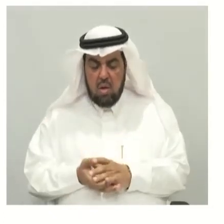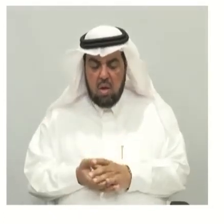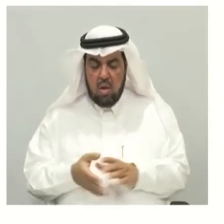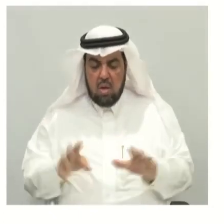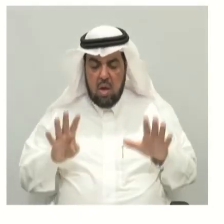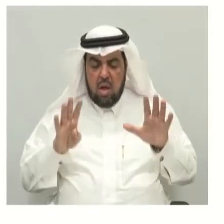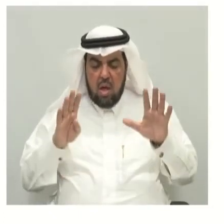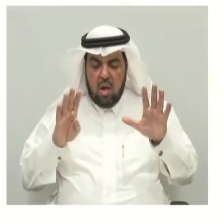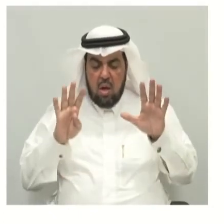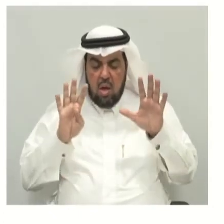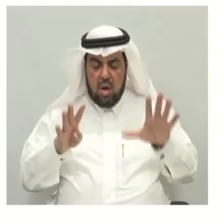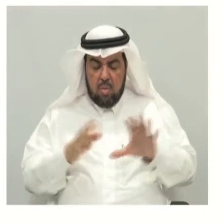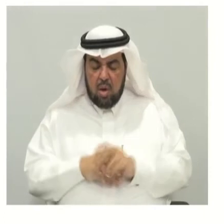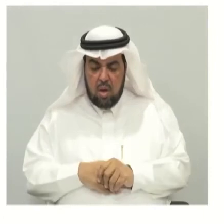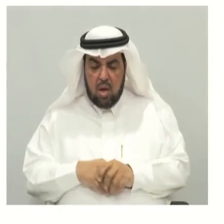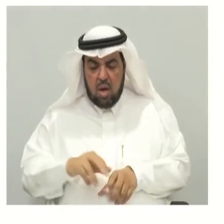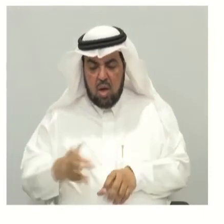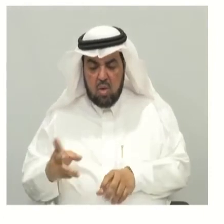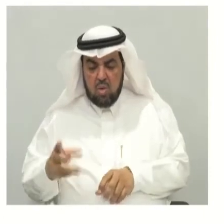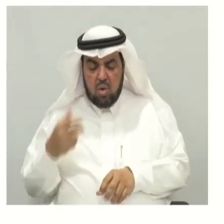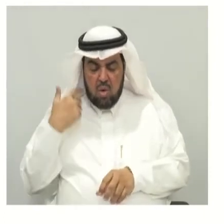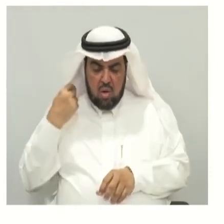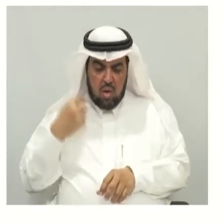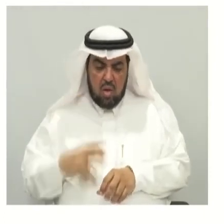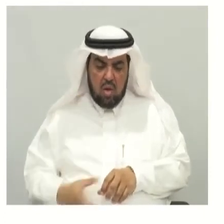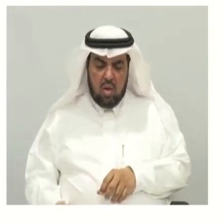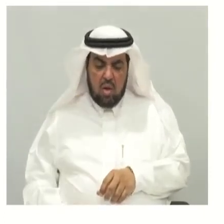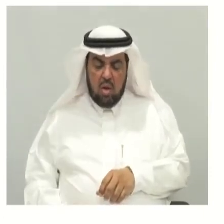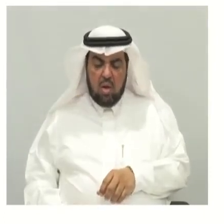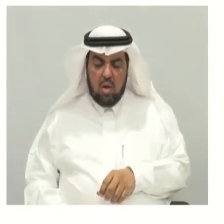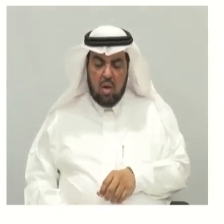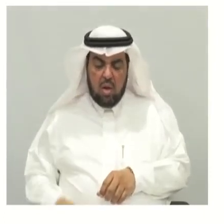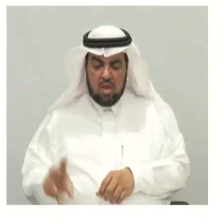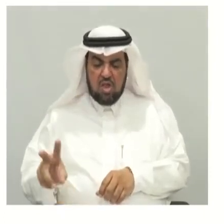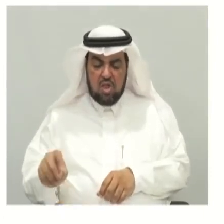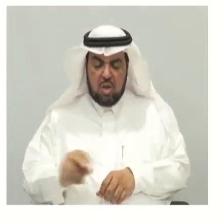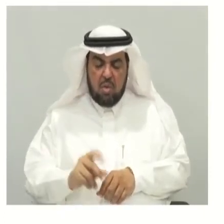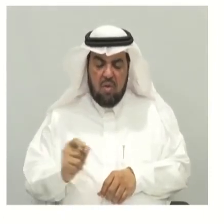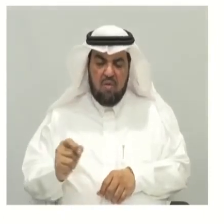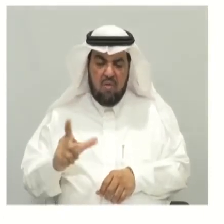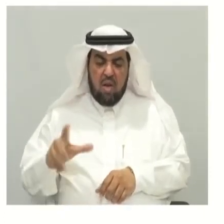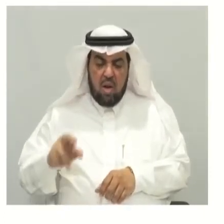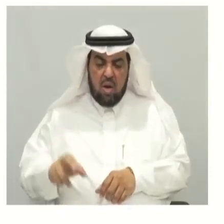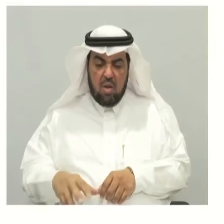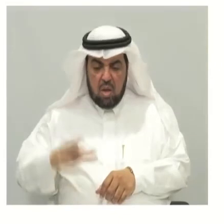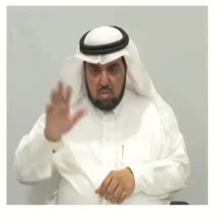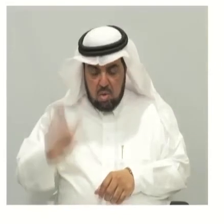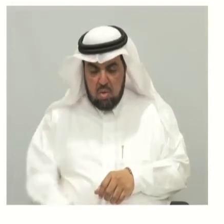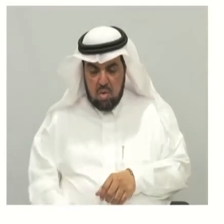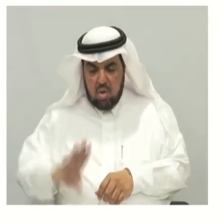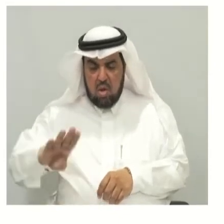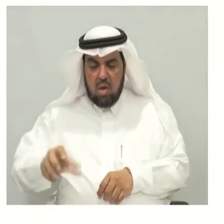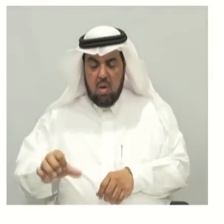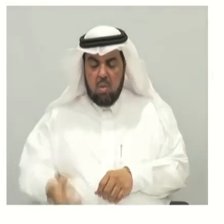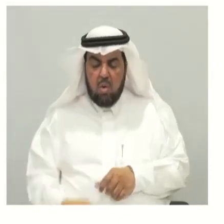الرابعة عشر. وما هو نوعه؟ إذن هو شبه فلز. ونكمل باقي العناصر، اللي هو الكربون